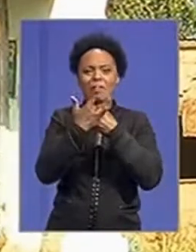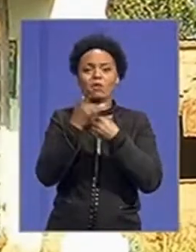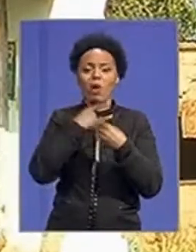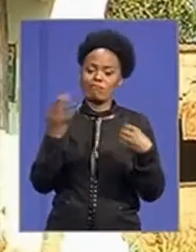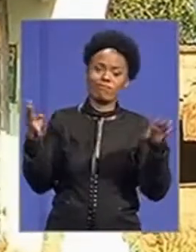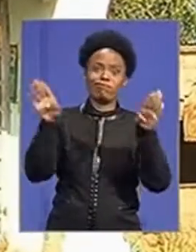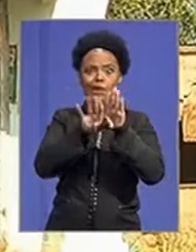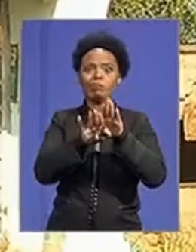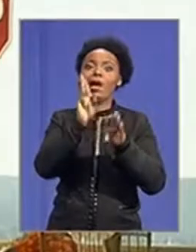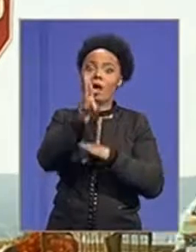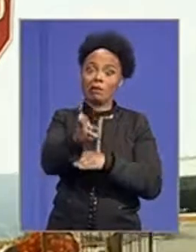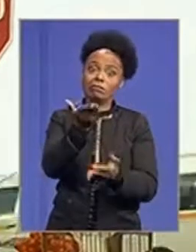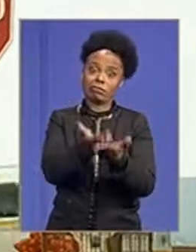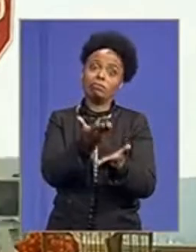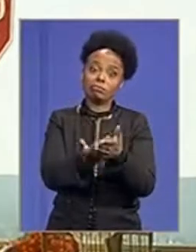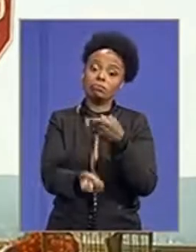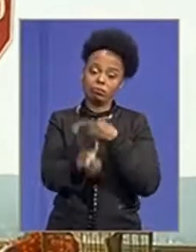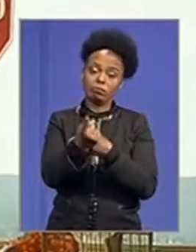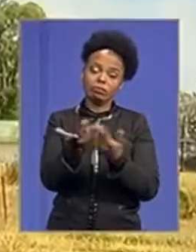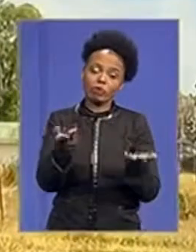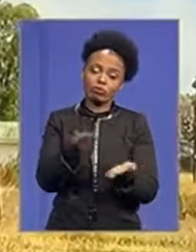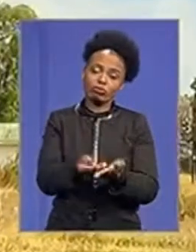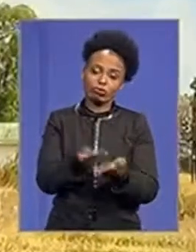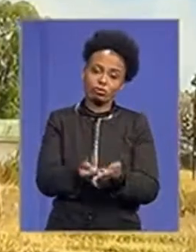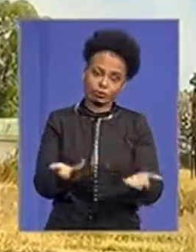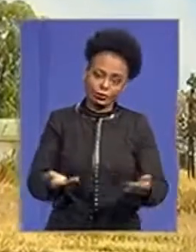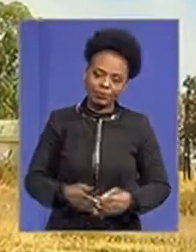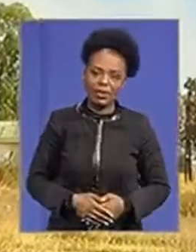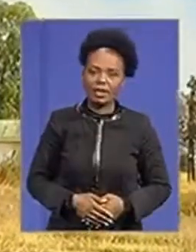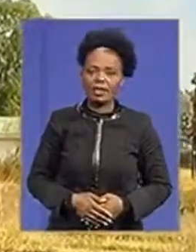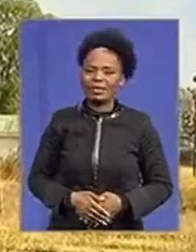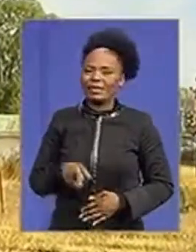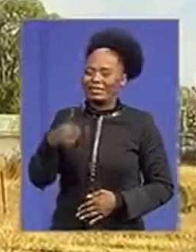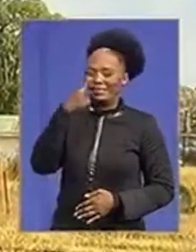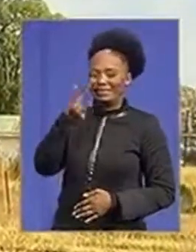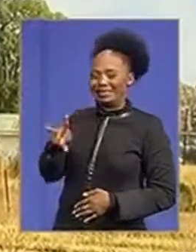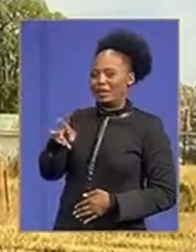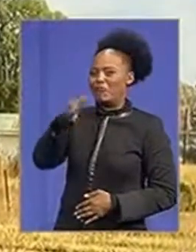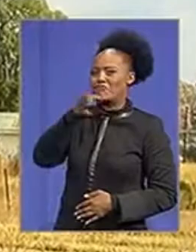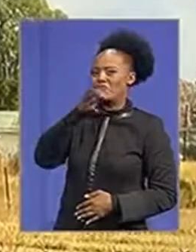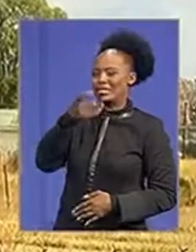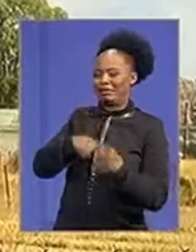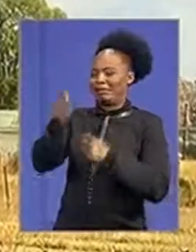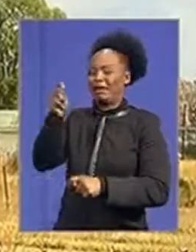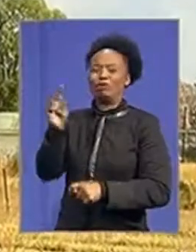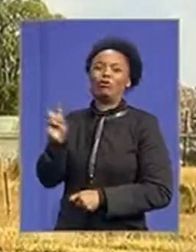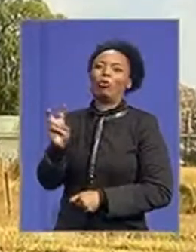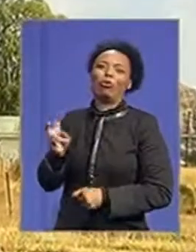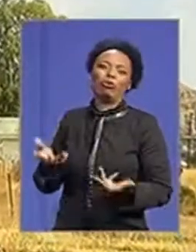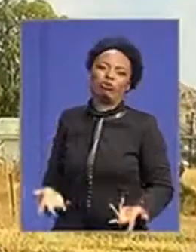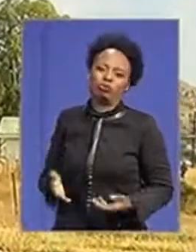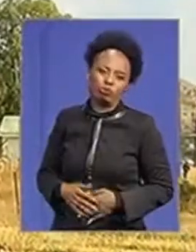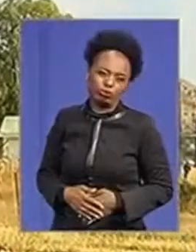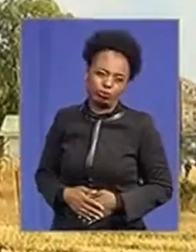taolo ya kiletšo ya mosepelo. Rena ba bang re lebetse mo tabeng tša mabjala ya gore rekiša mabjala re tile ka mabjala ga botse